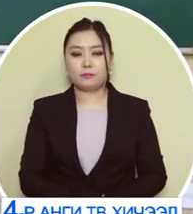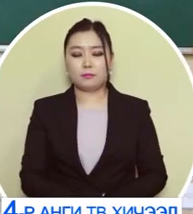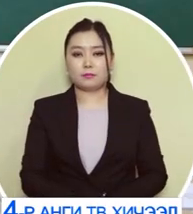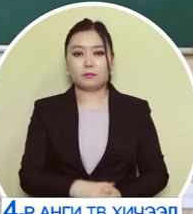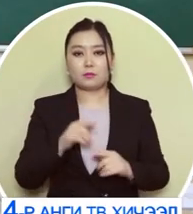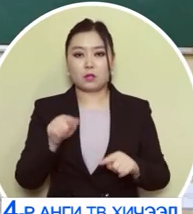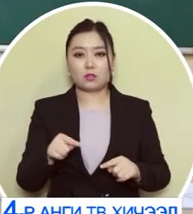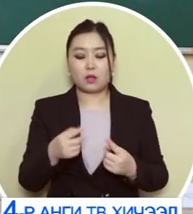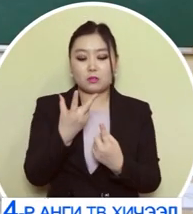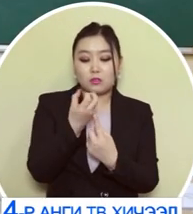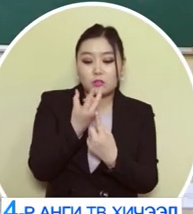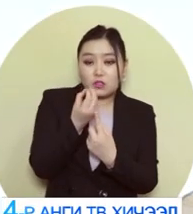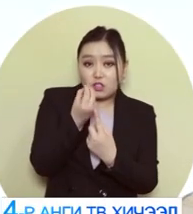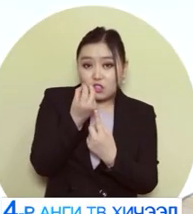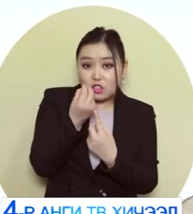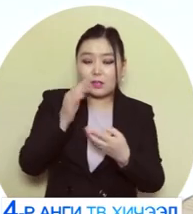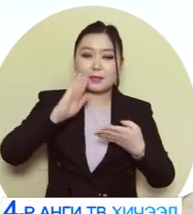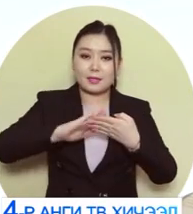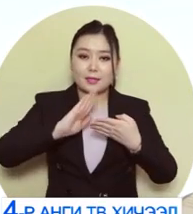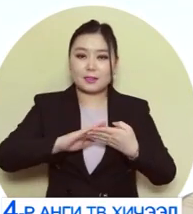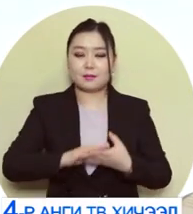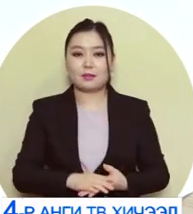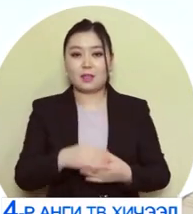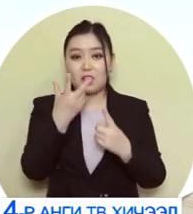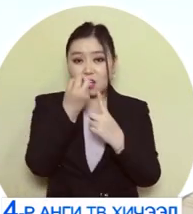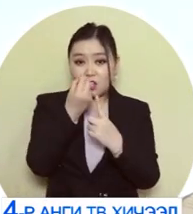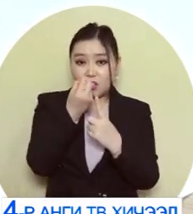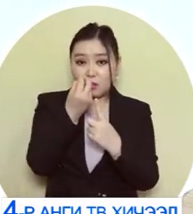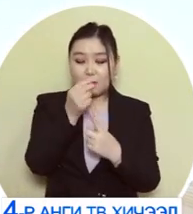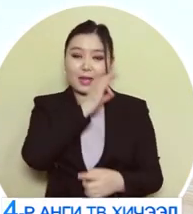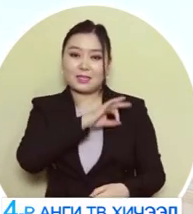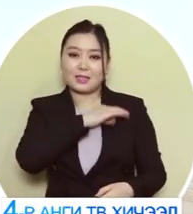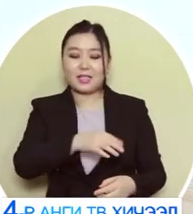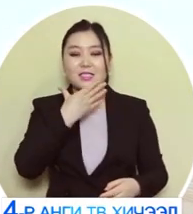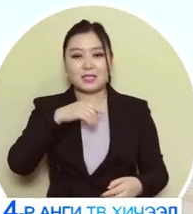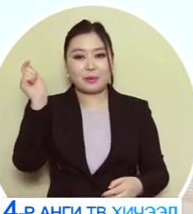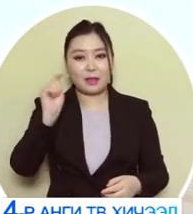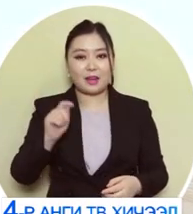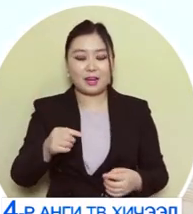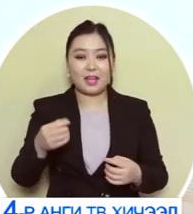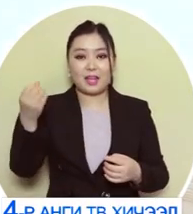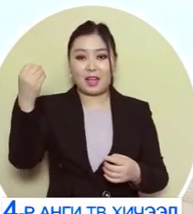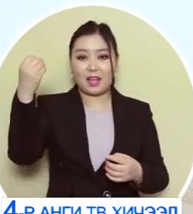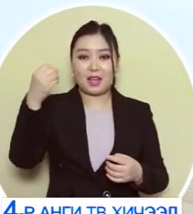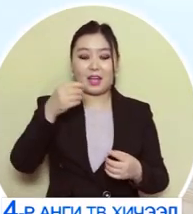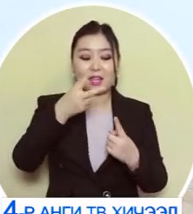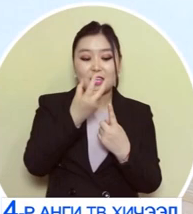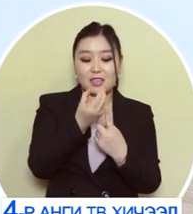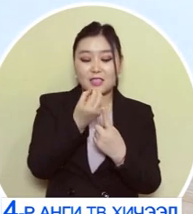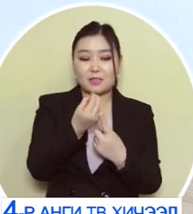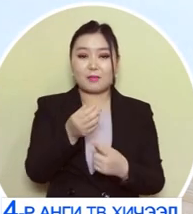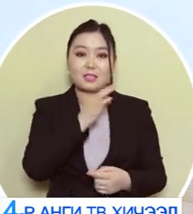Осындай диод шамын пайдаланып, жаңа жылдағы шырчаның әсем шырақтарын жасауға